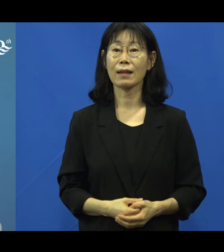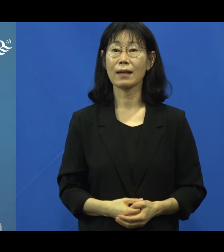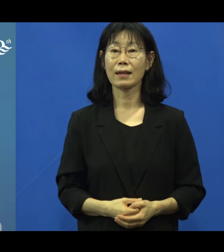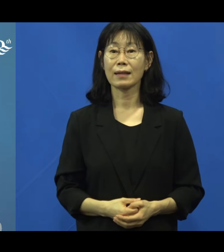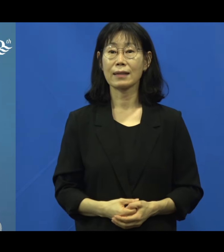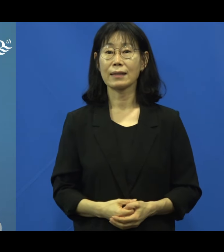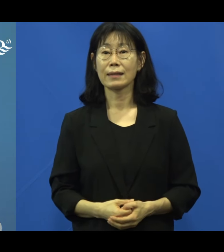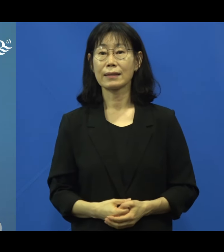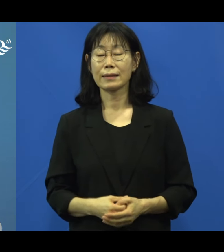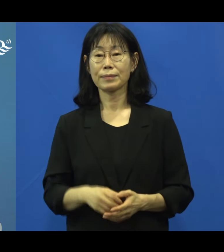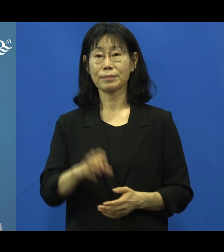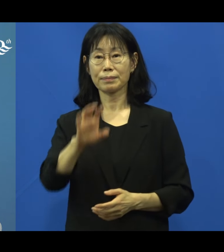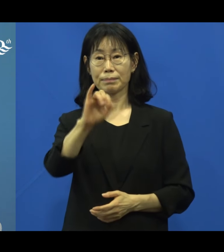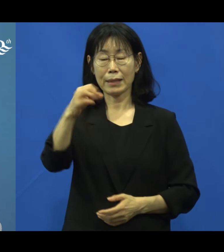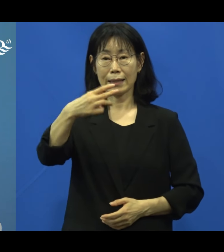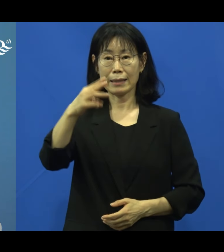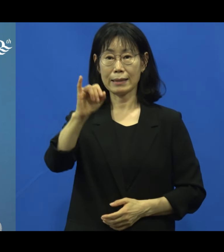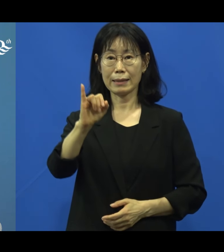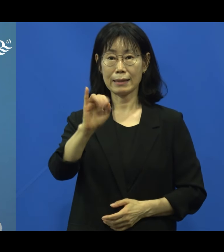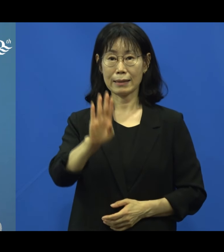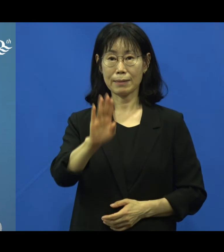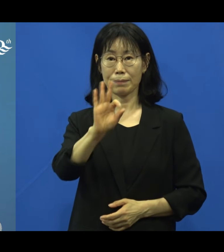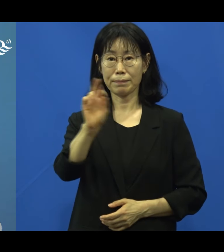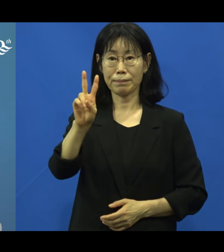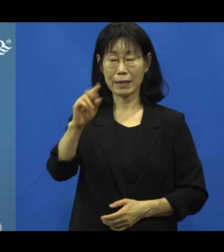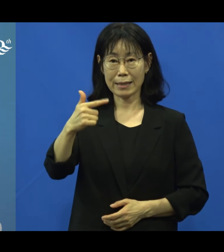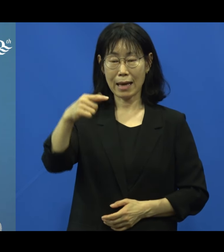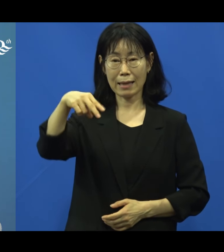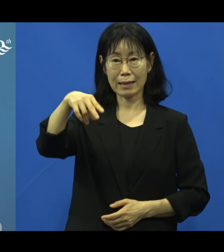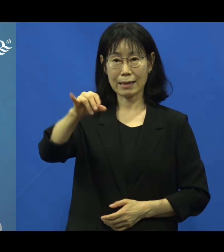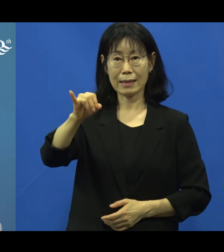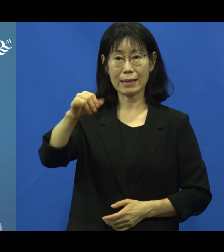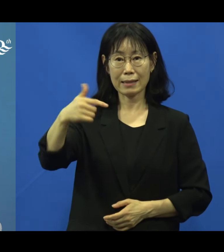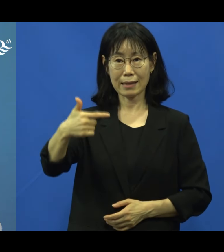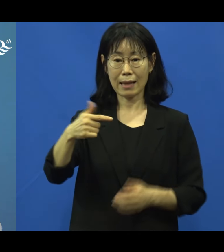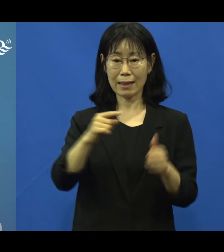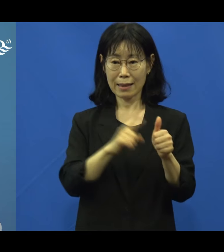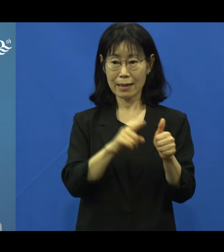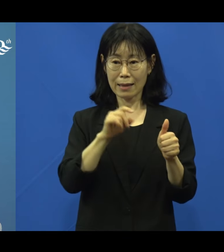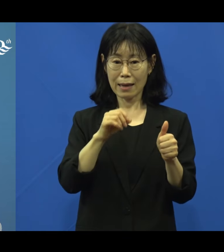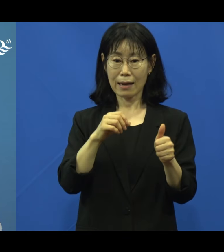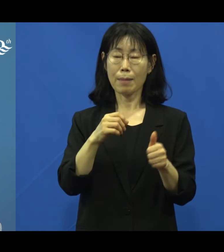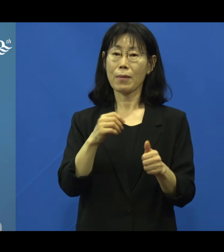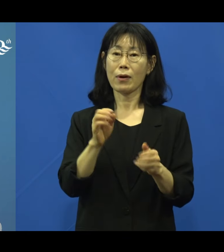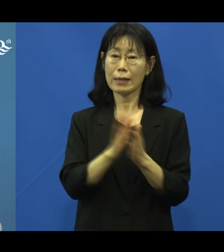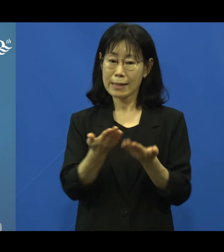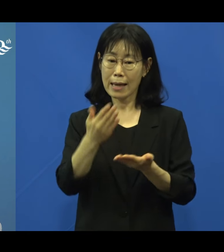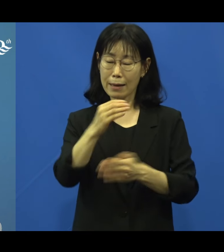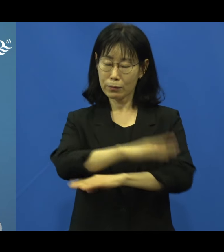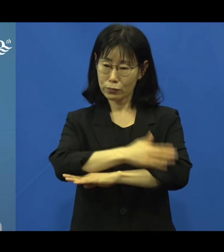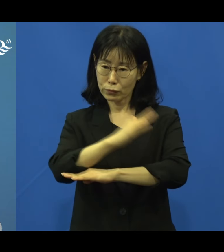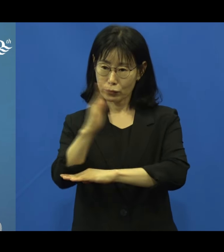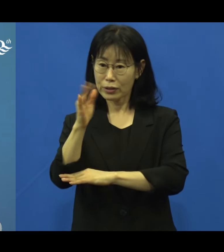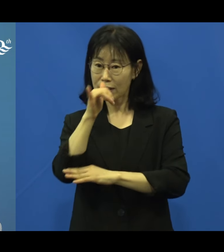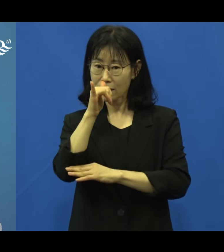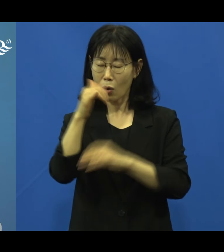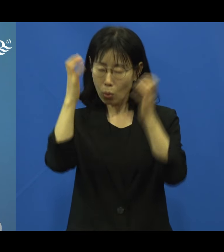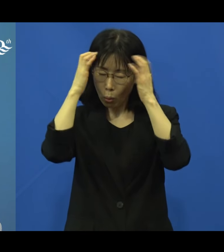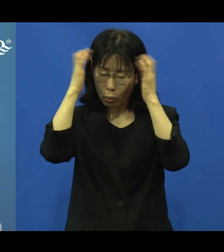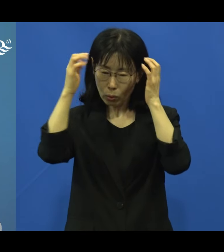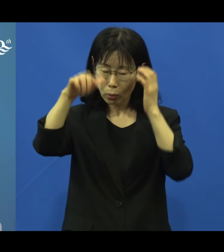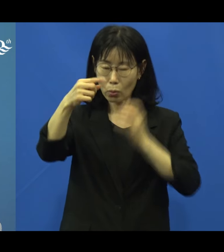이게 필립 얀 씨와 브랜드 박사인가요? 그 두 분이 지은 책이 있잖아요. 고통에 관한 책이에요. 그 나병의